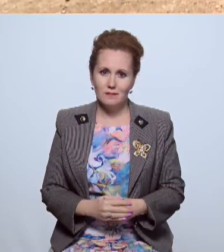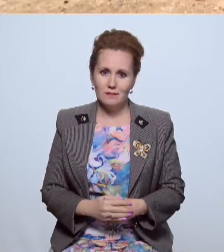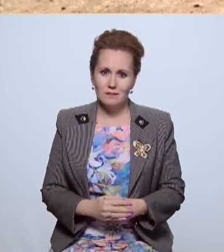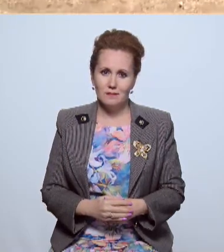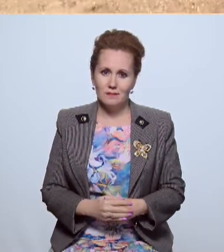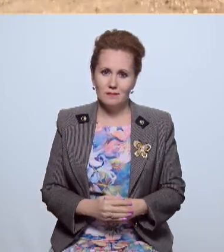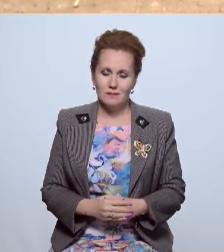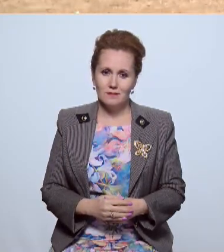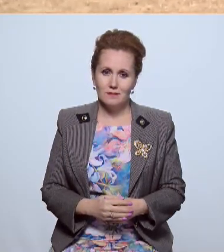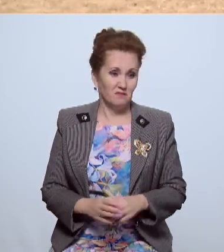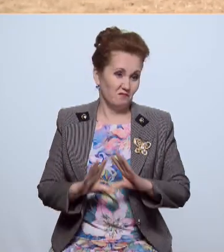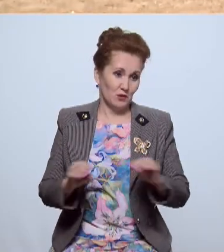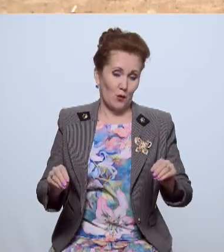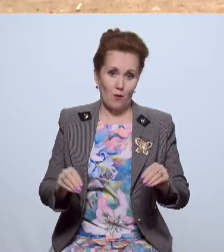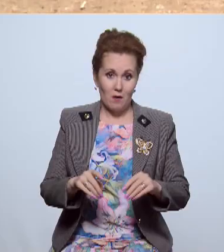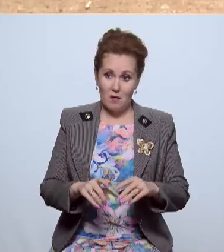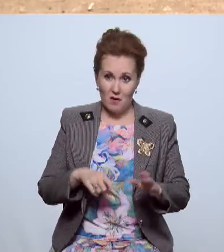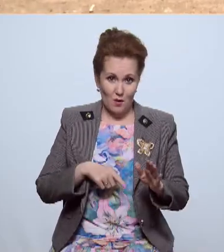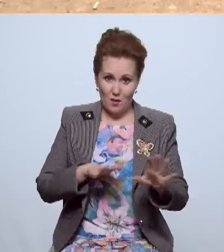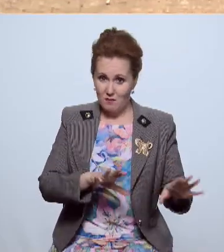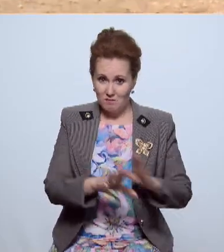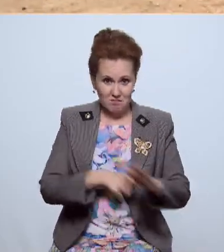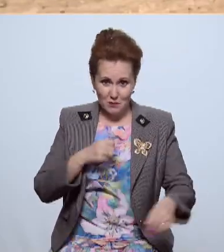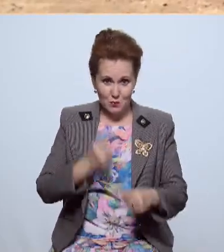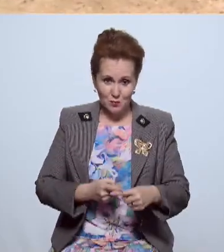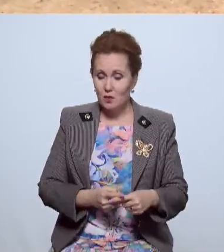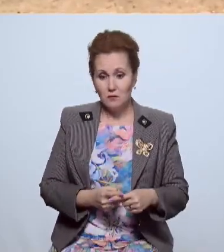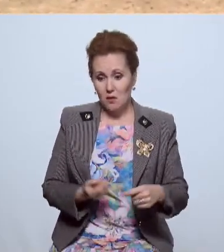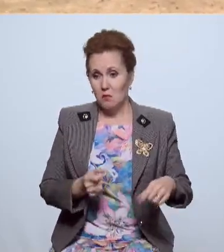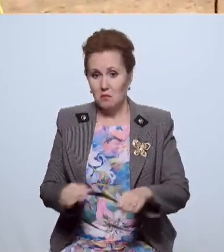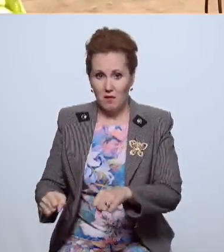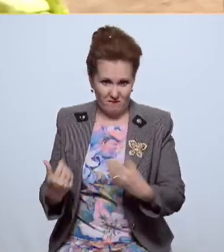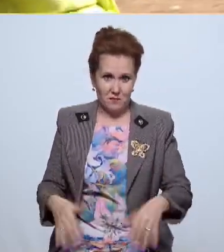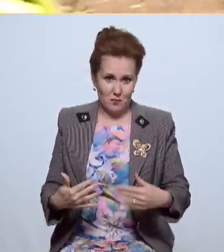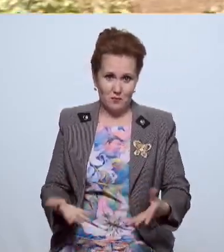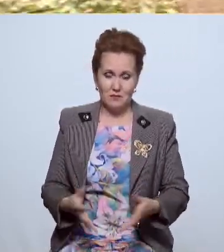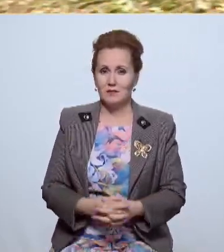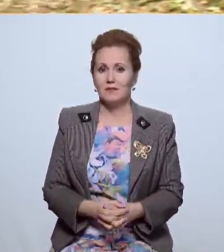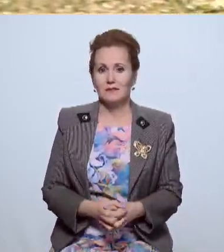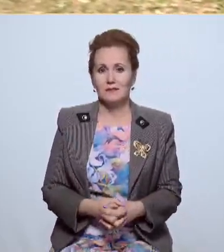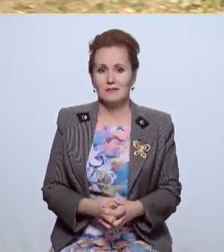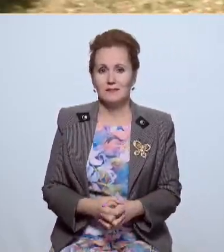Так. И все, он не поедет. Да? То есть он чуть-чуть проедет и все.